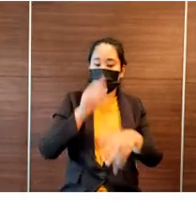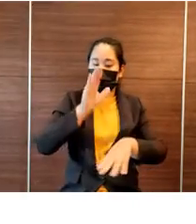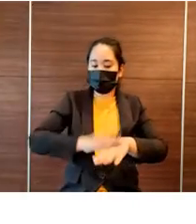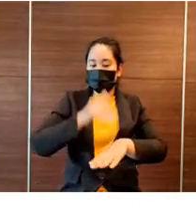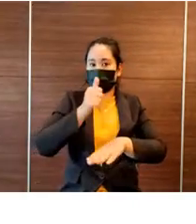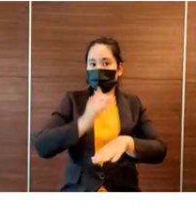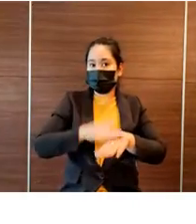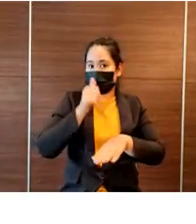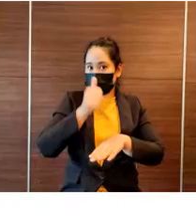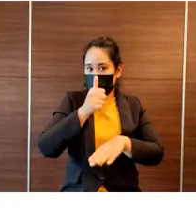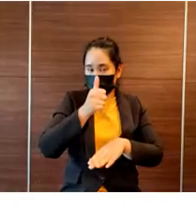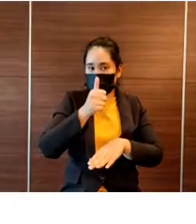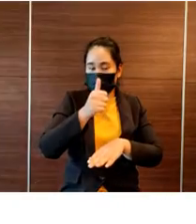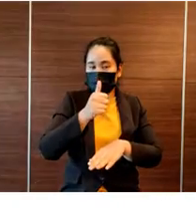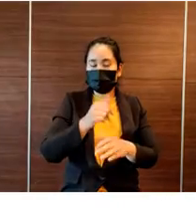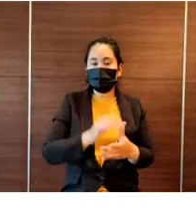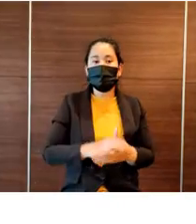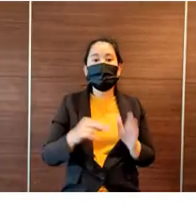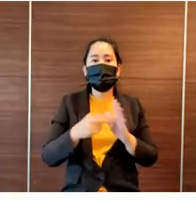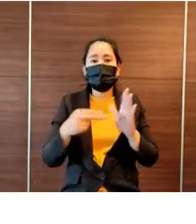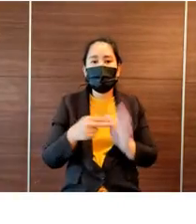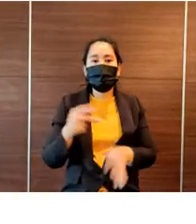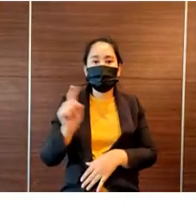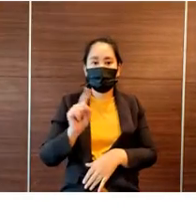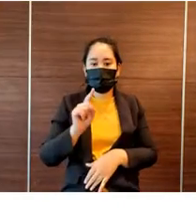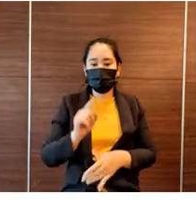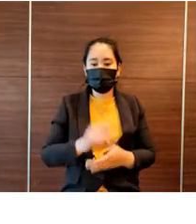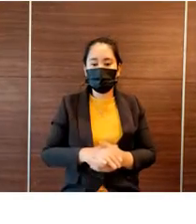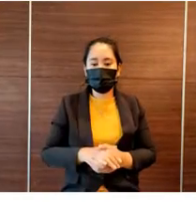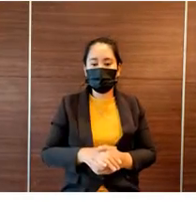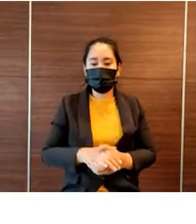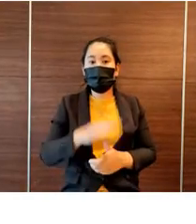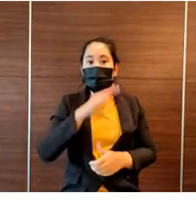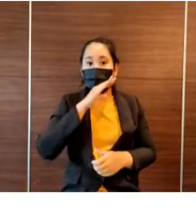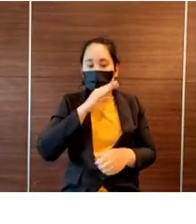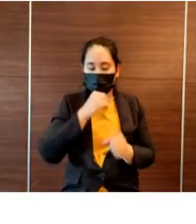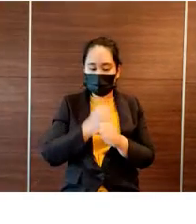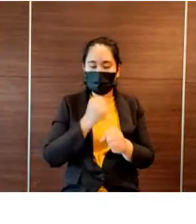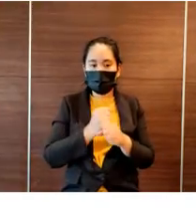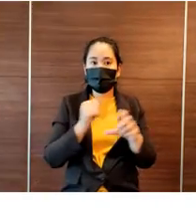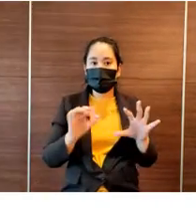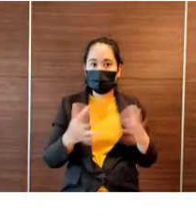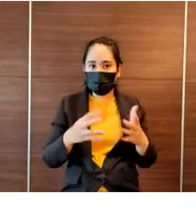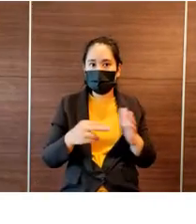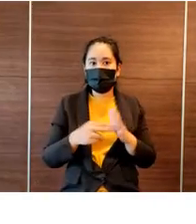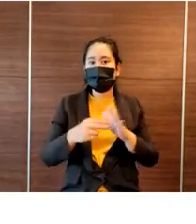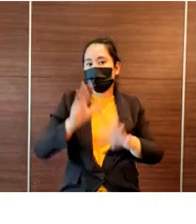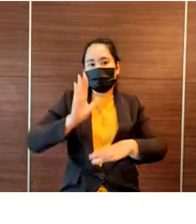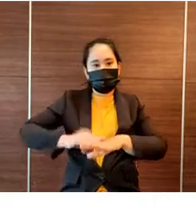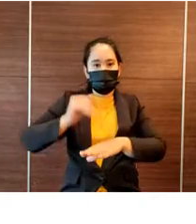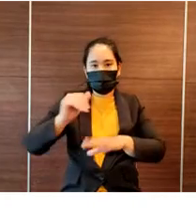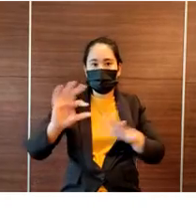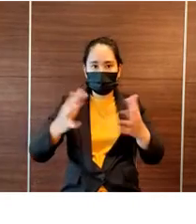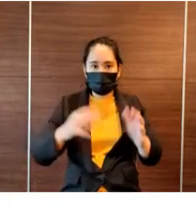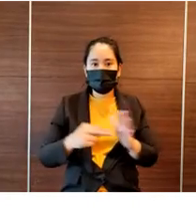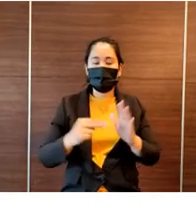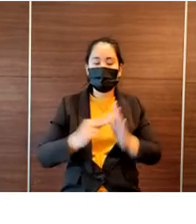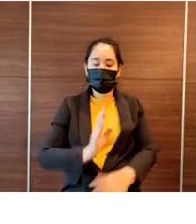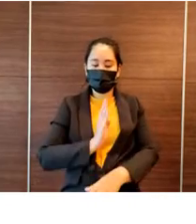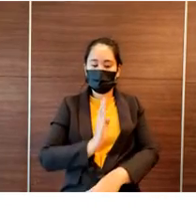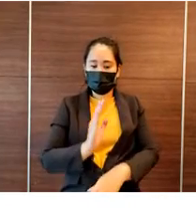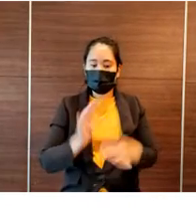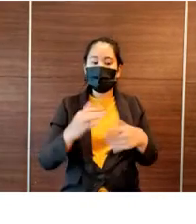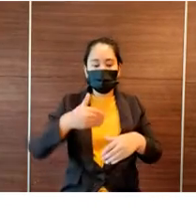ของเขาเองอ่ะคือเฮ้ยถ้าอยู่ไม่ทําอ่ะอยู่ไม่เป็นมืออาชีพแสดงว่าอยู่ไม่ซื่อสัตย์กับอาชีพอ่ะไปทํ